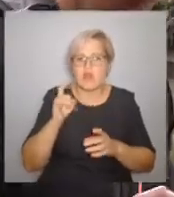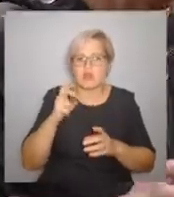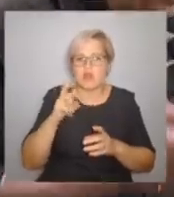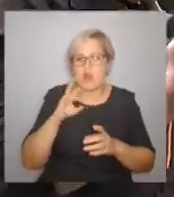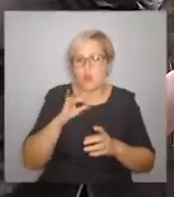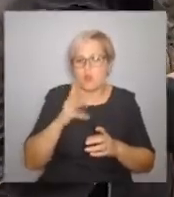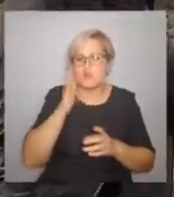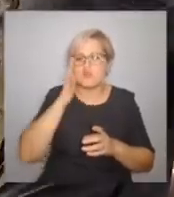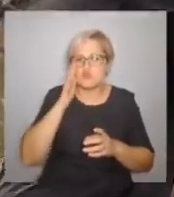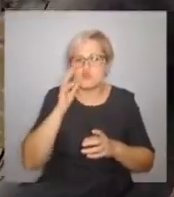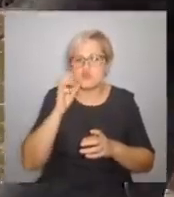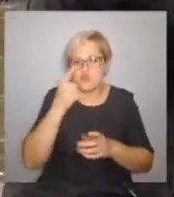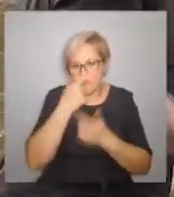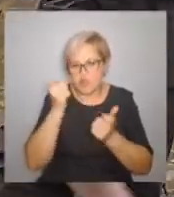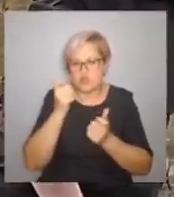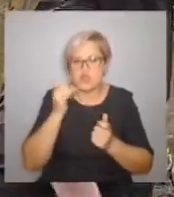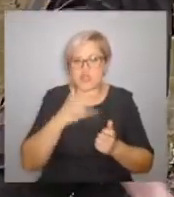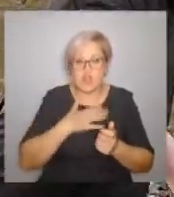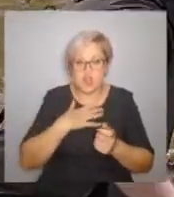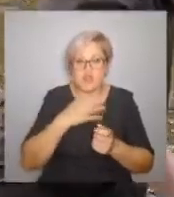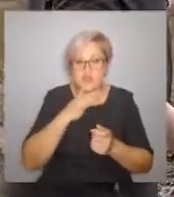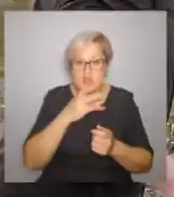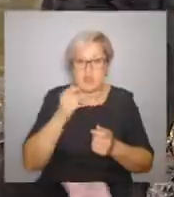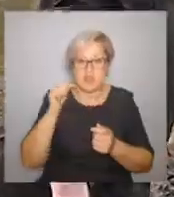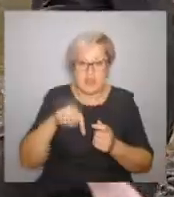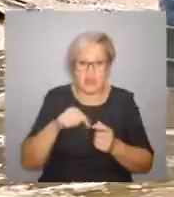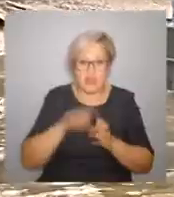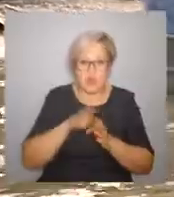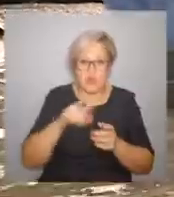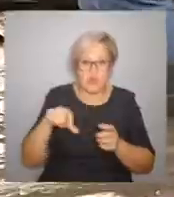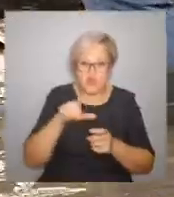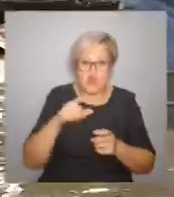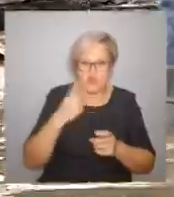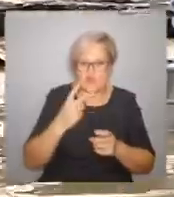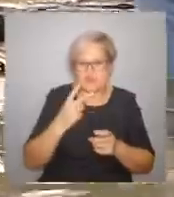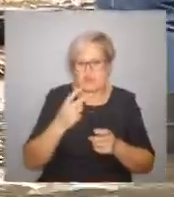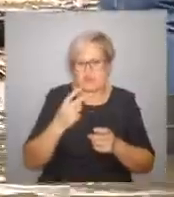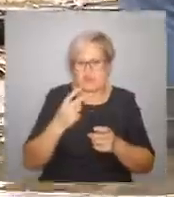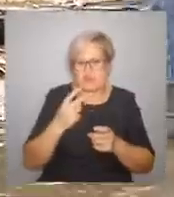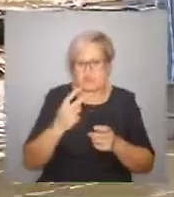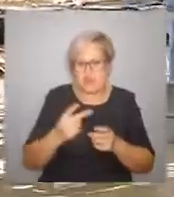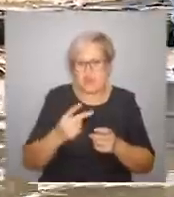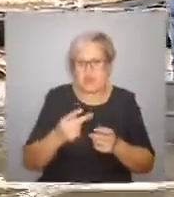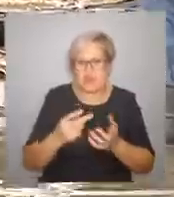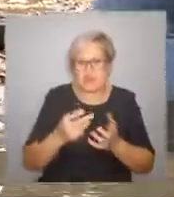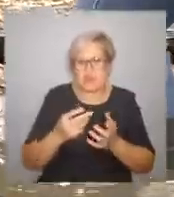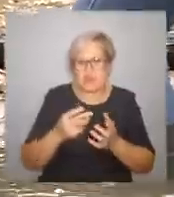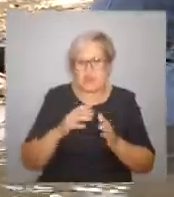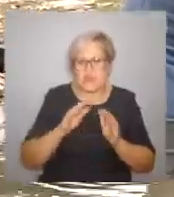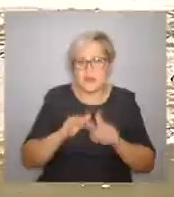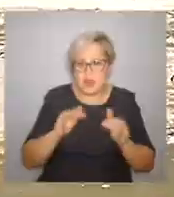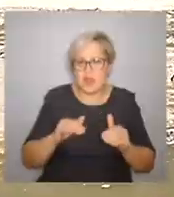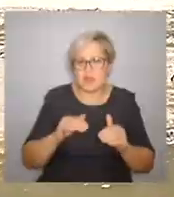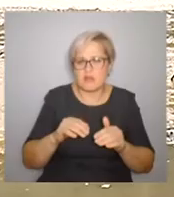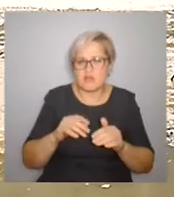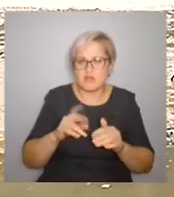не встречалось? Ну, вот, современного это не так было бы интересно. Хотя были все шансы оставить археологам будущего весточку из нашего времени